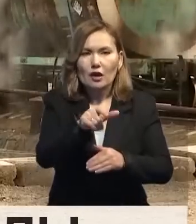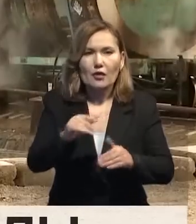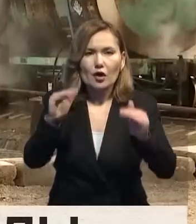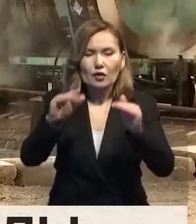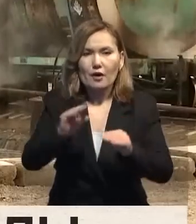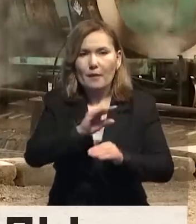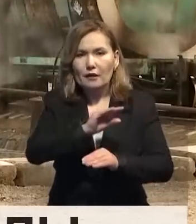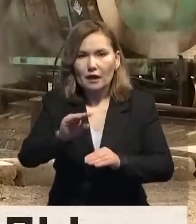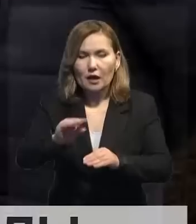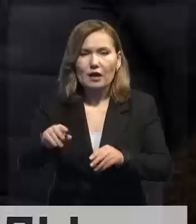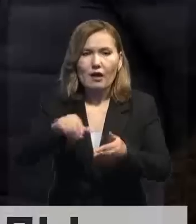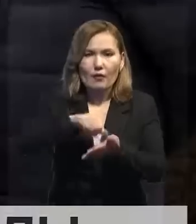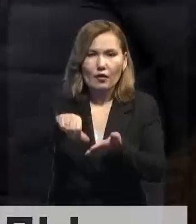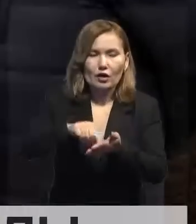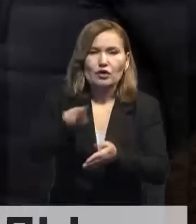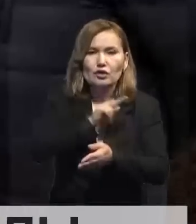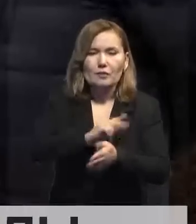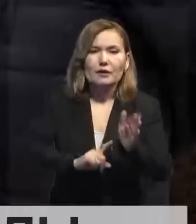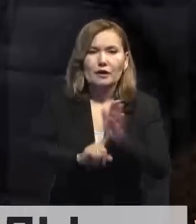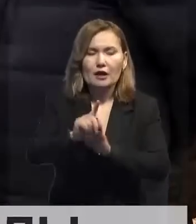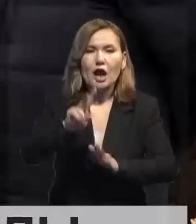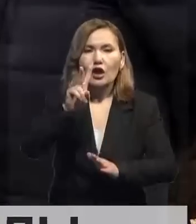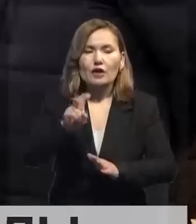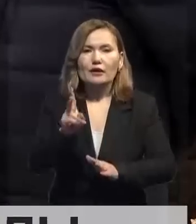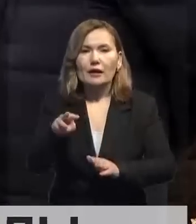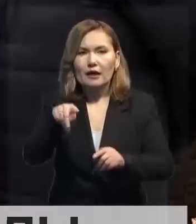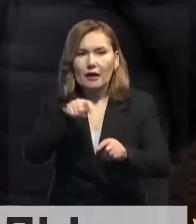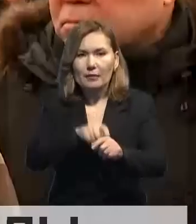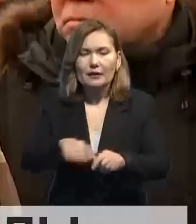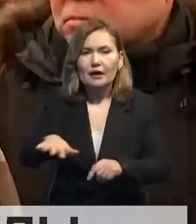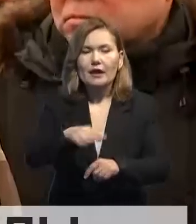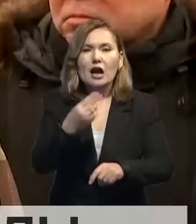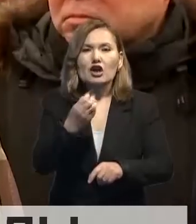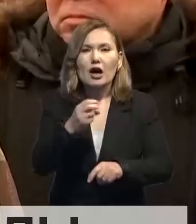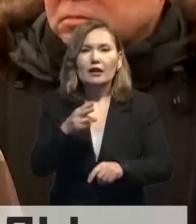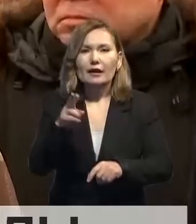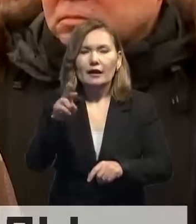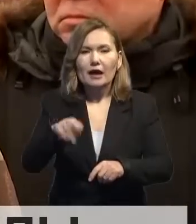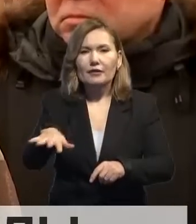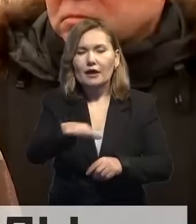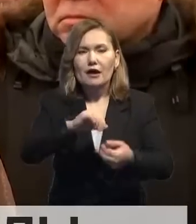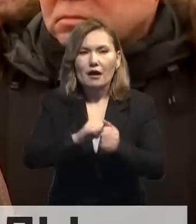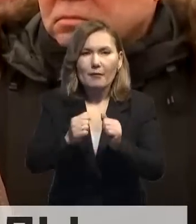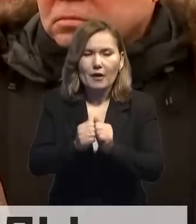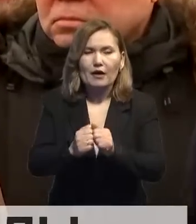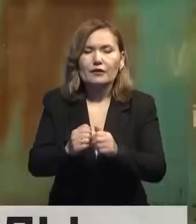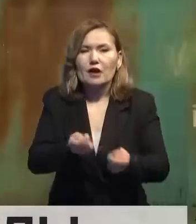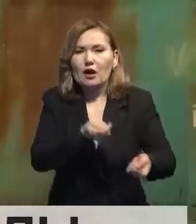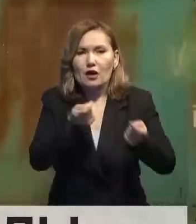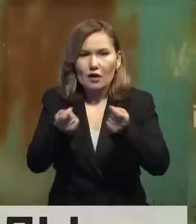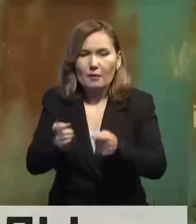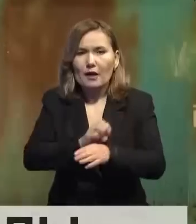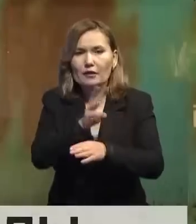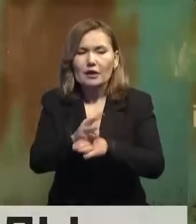қабаттарын төсеу жұмыстары жүріп жатыр. Ол үшін 200 шақырым жердегі Шалқия кенішінен қиыршық тас жеткізілуде. Айта